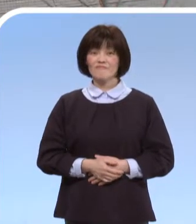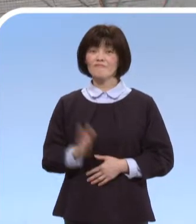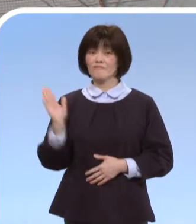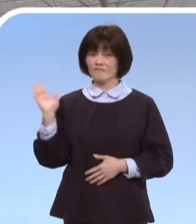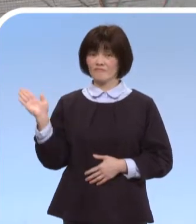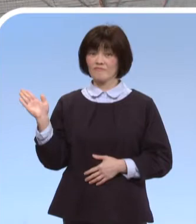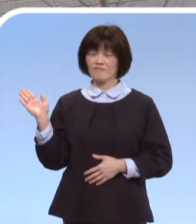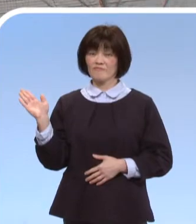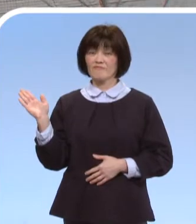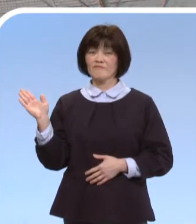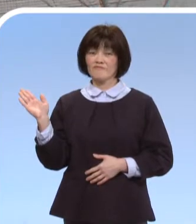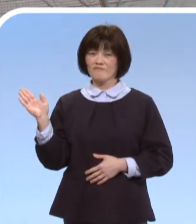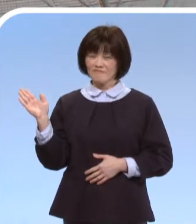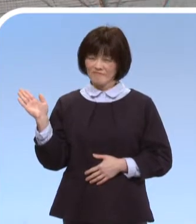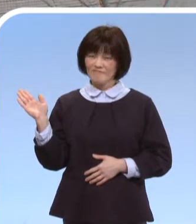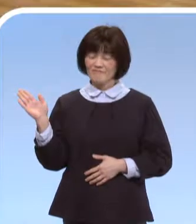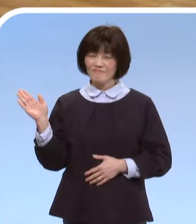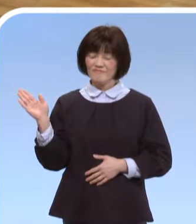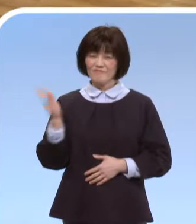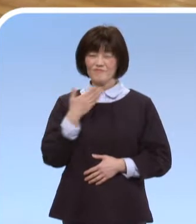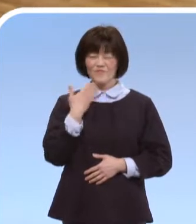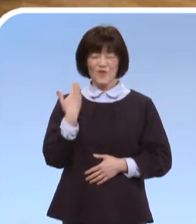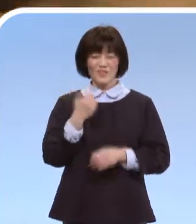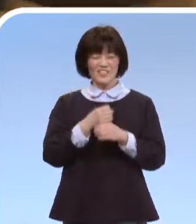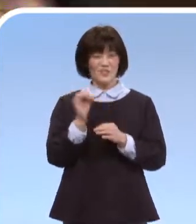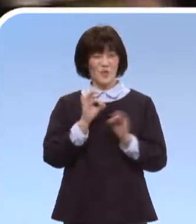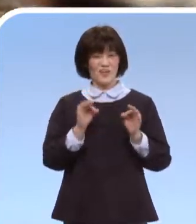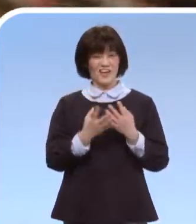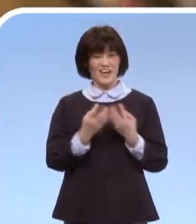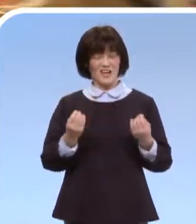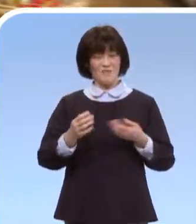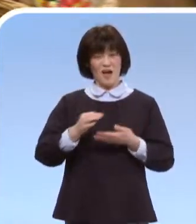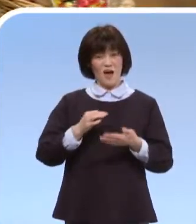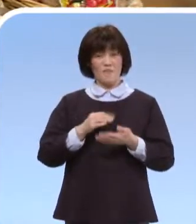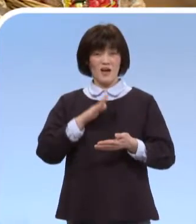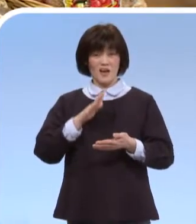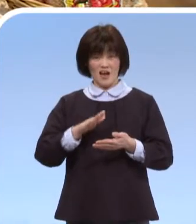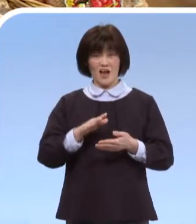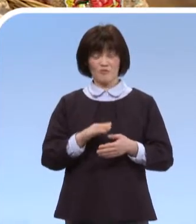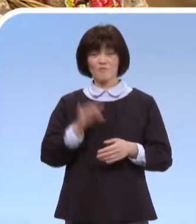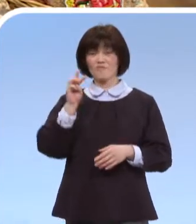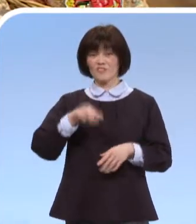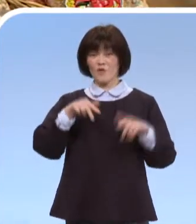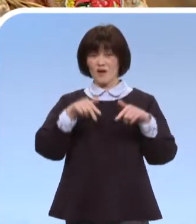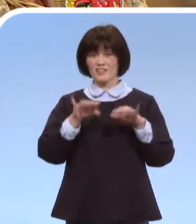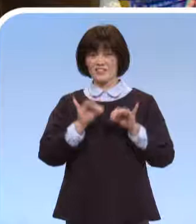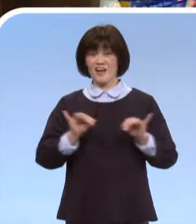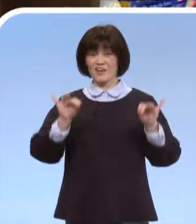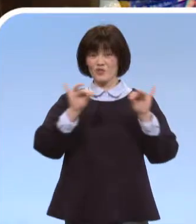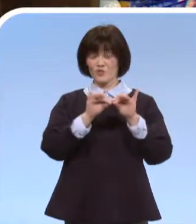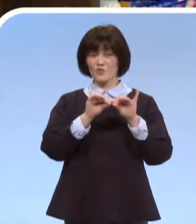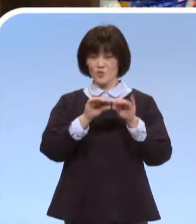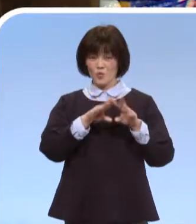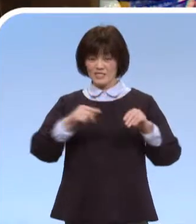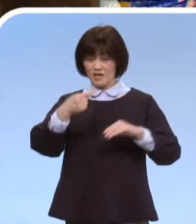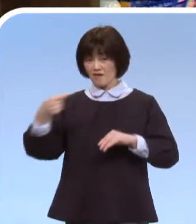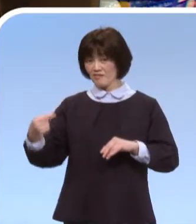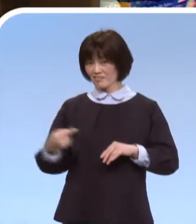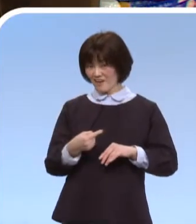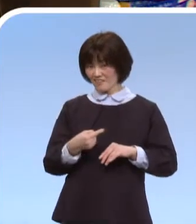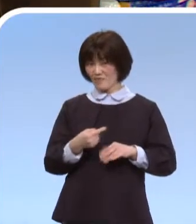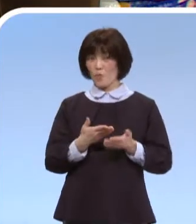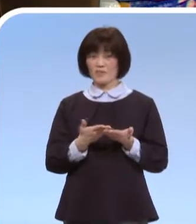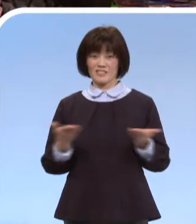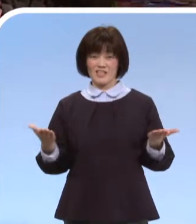。ということで、まずやってきたのは美味しいものが揃っている川西阪急の地下1階フロア。